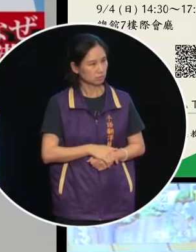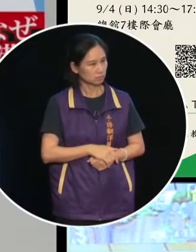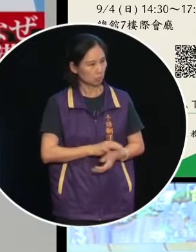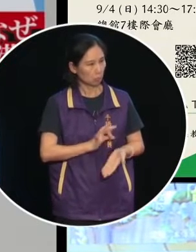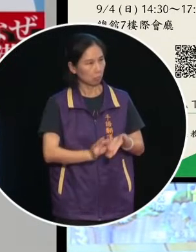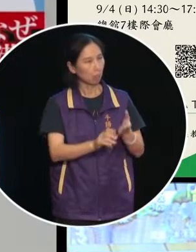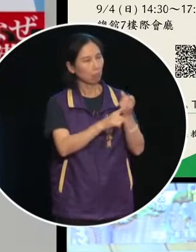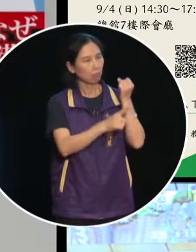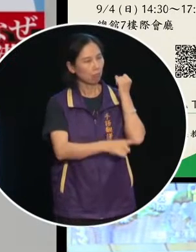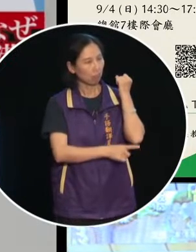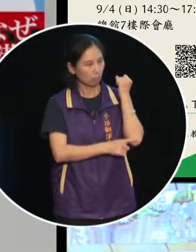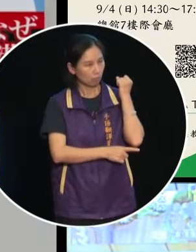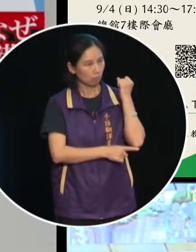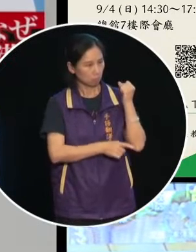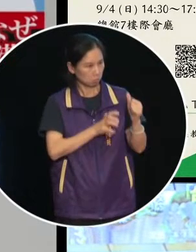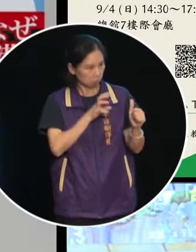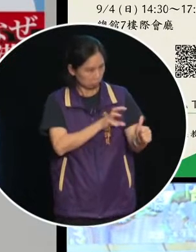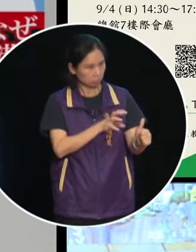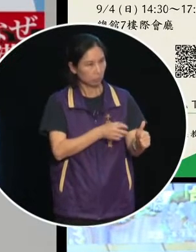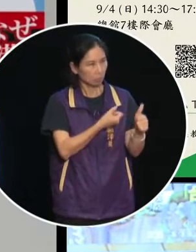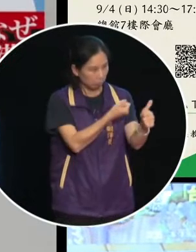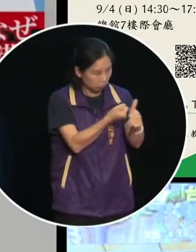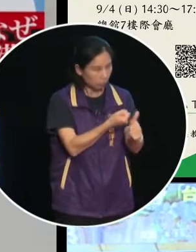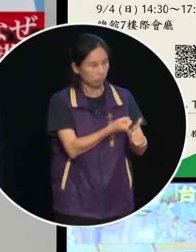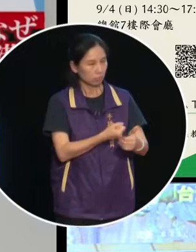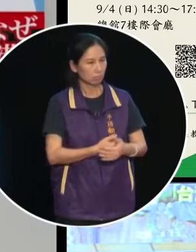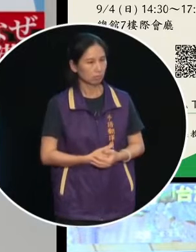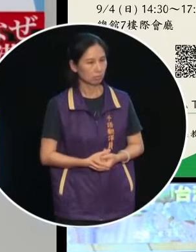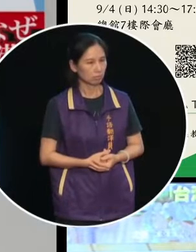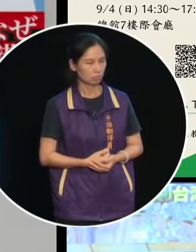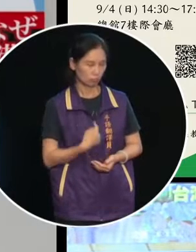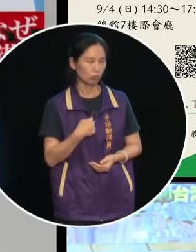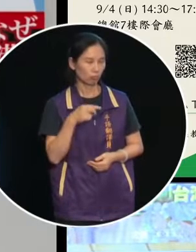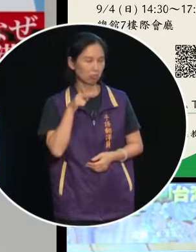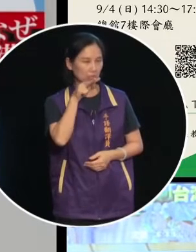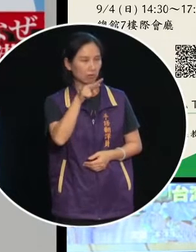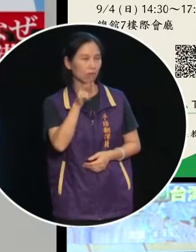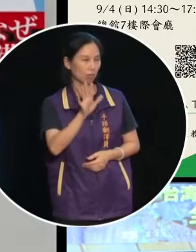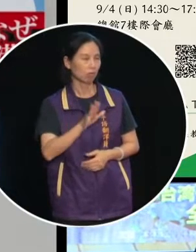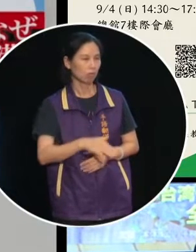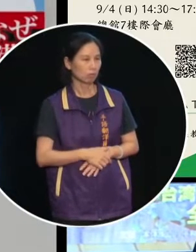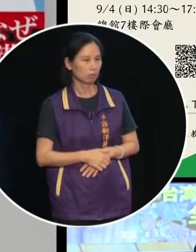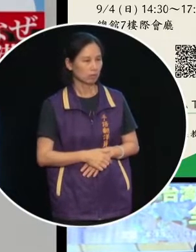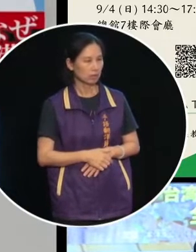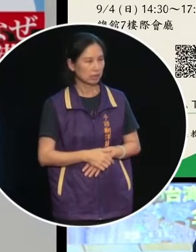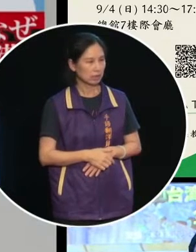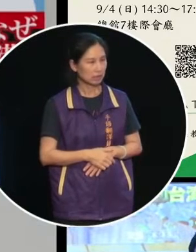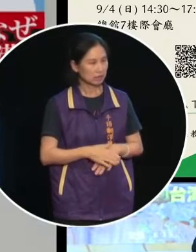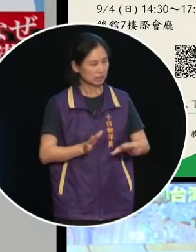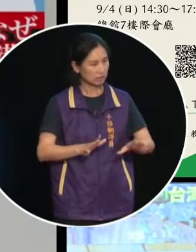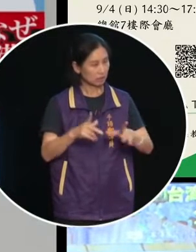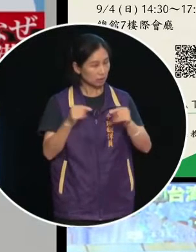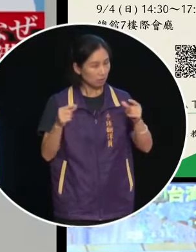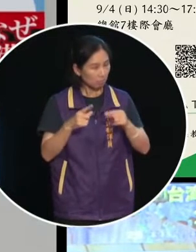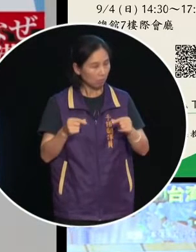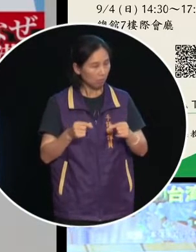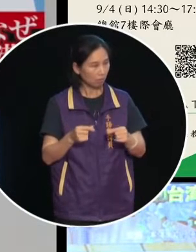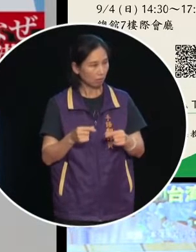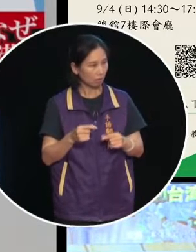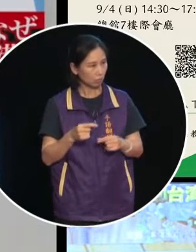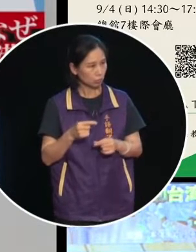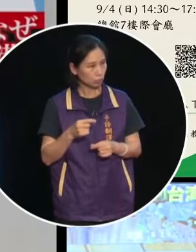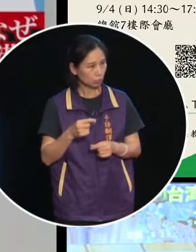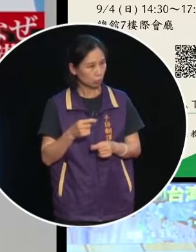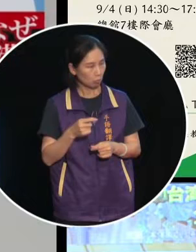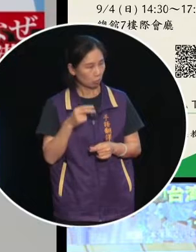律来控制。这个我们一两年看到了。那到底现在日本人关注的是台湾，台湾